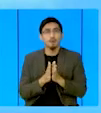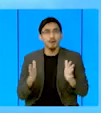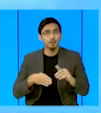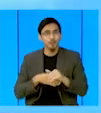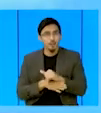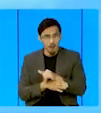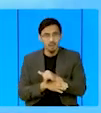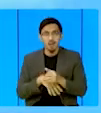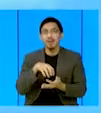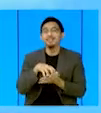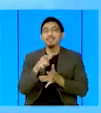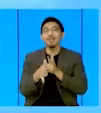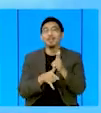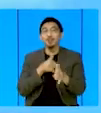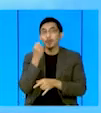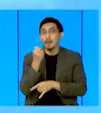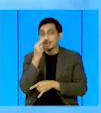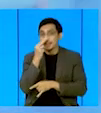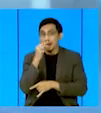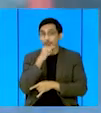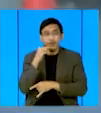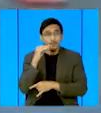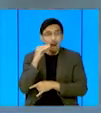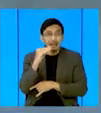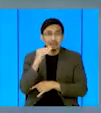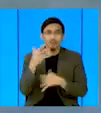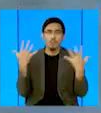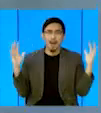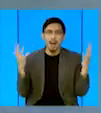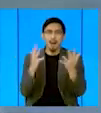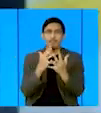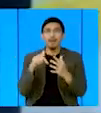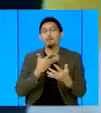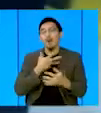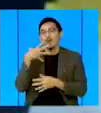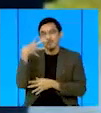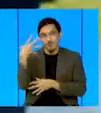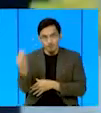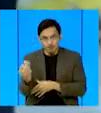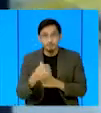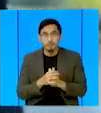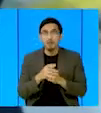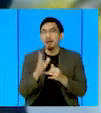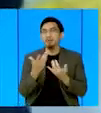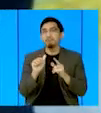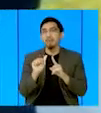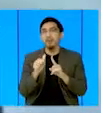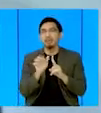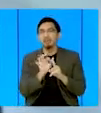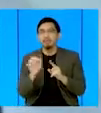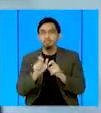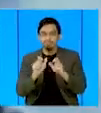Libur panjang Hari Raya Idul Adha, stasiun Pasar Senen Minggu pagi ramai penumpang yang akan melakukan perjalanan keluar kota. 16.000